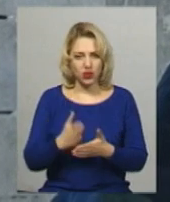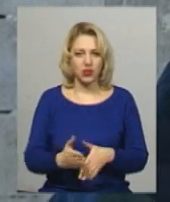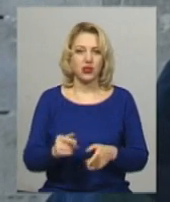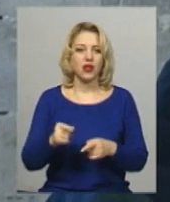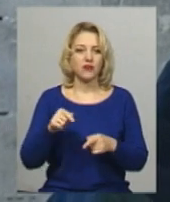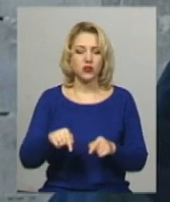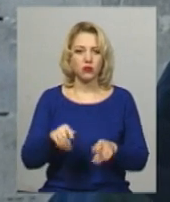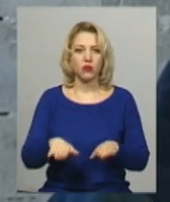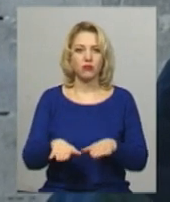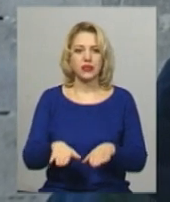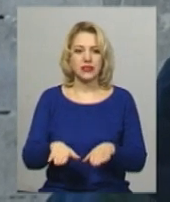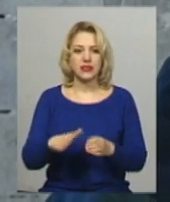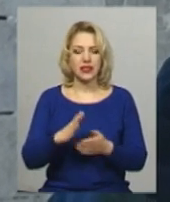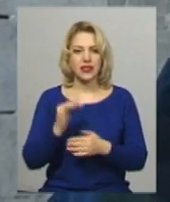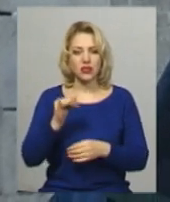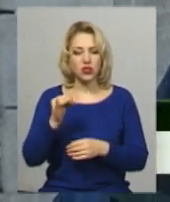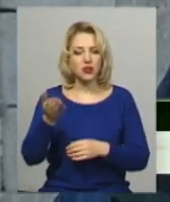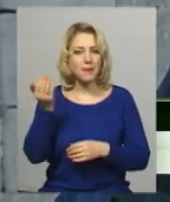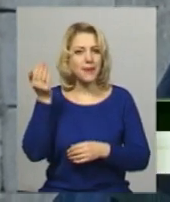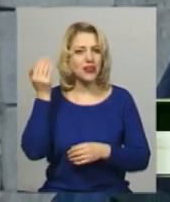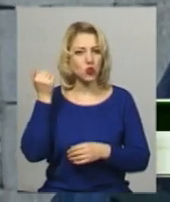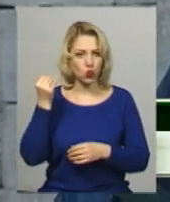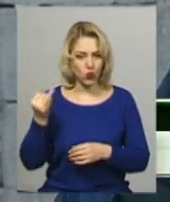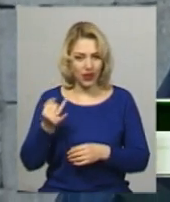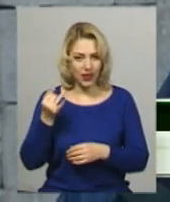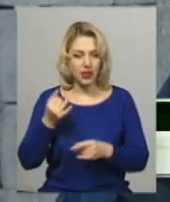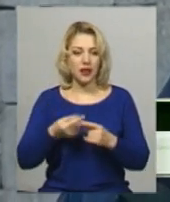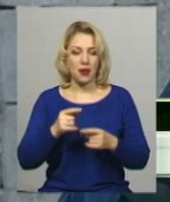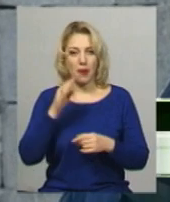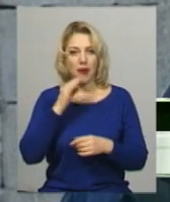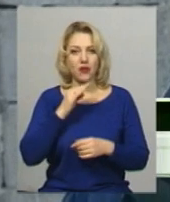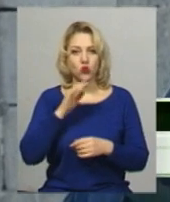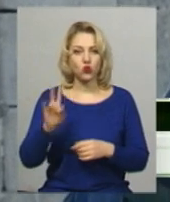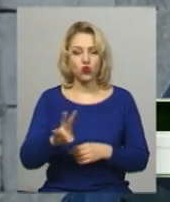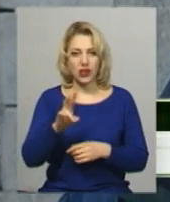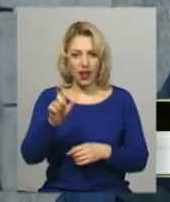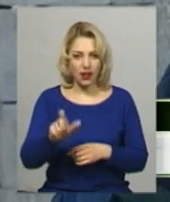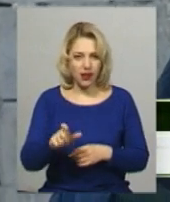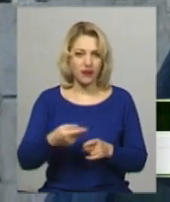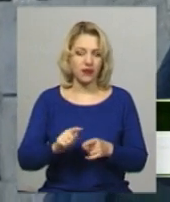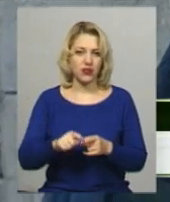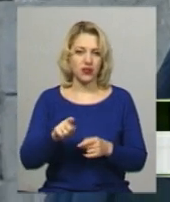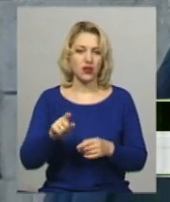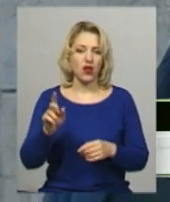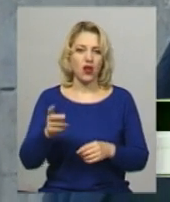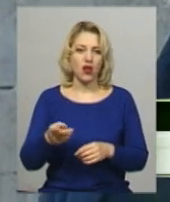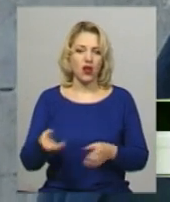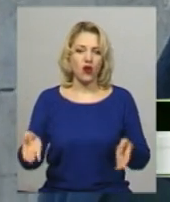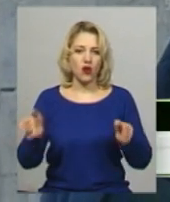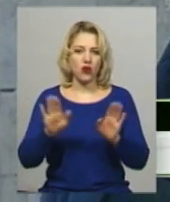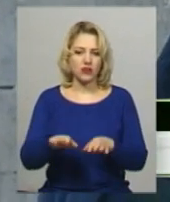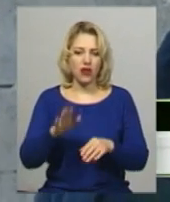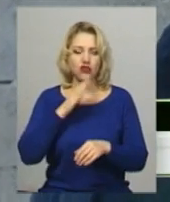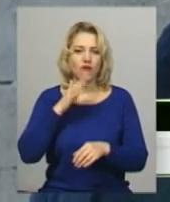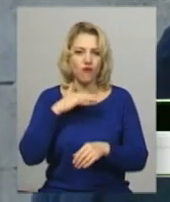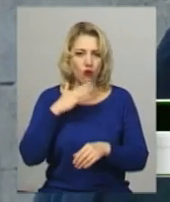є історичне минуле. Батюшка освячує тут на всі великі свята, освячують воду,